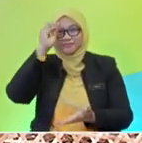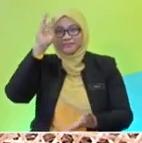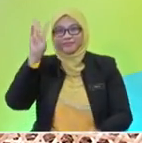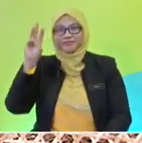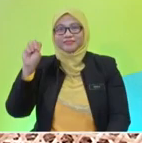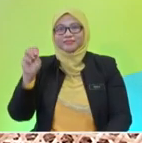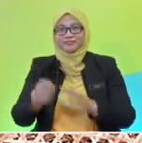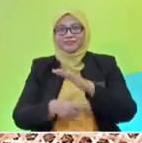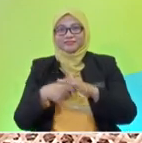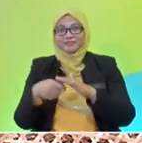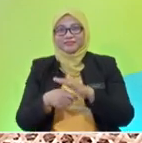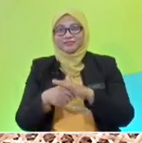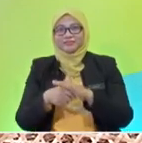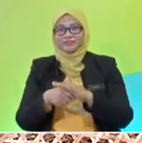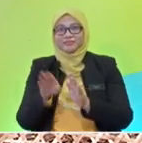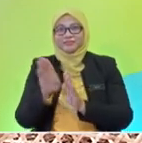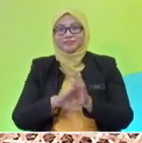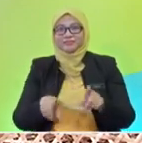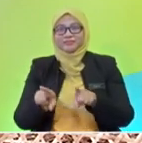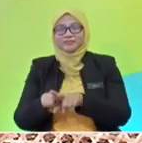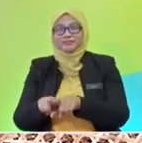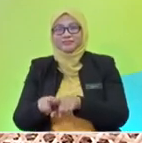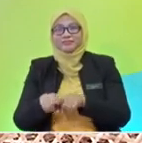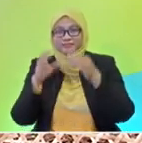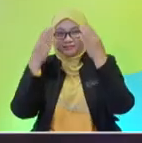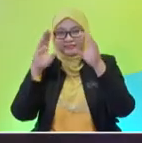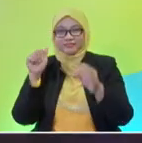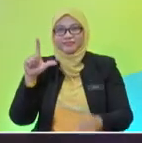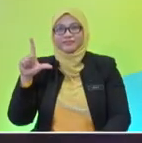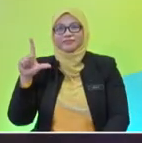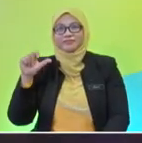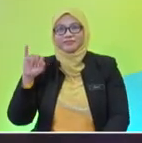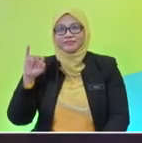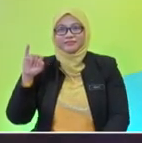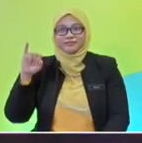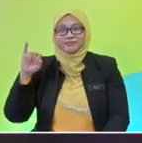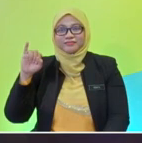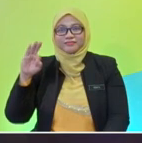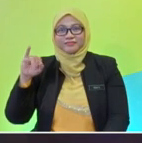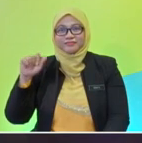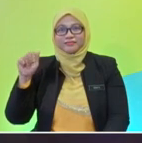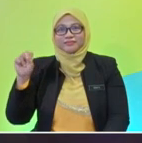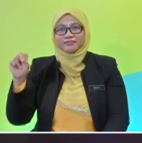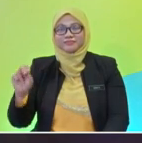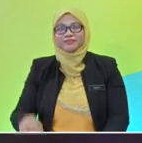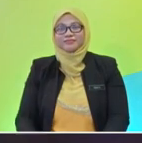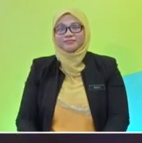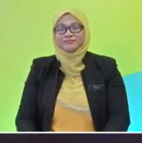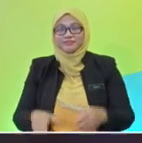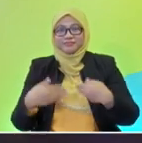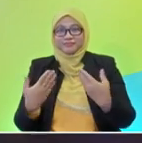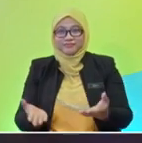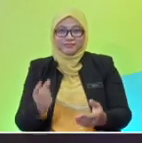slot prasekolah. Bersama saya ialah Cikgu Alfian. Cikgu Alfian, tadi saya ada bagi sedikit pantun. Pantun?